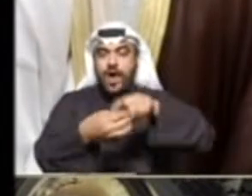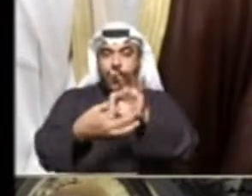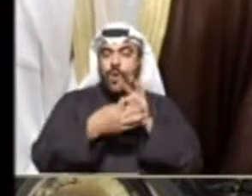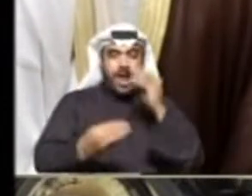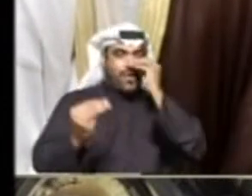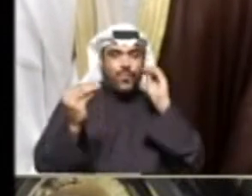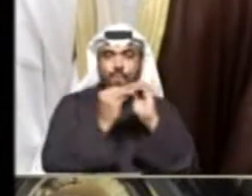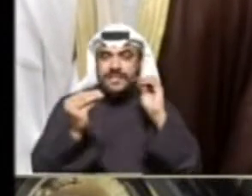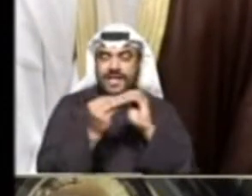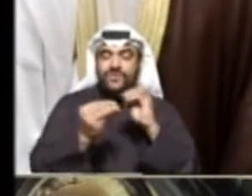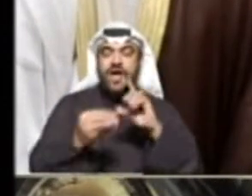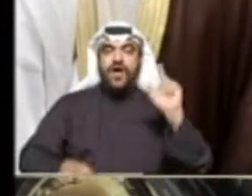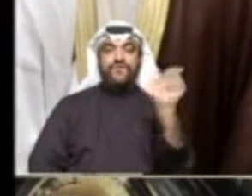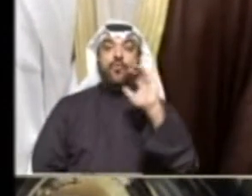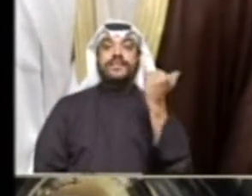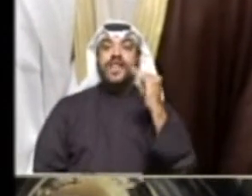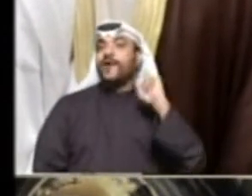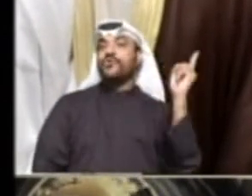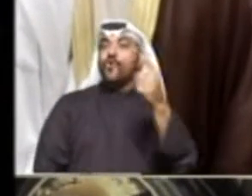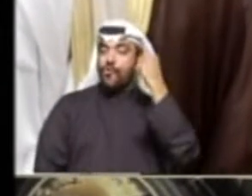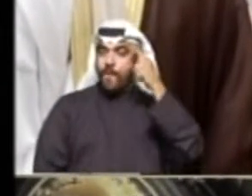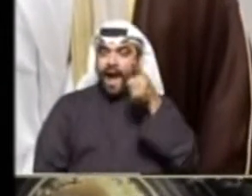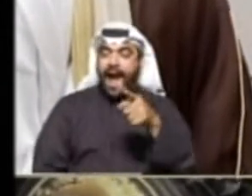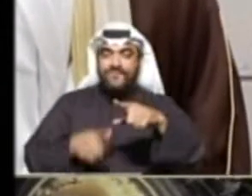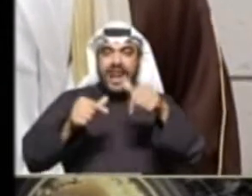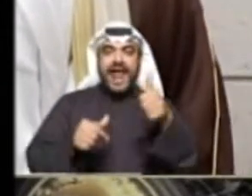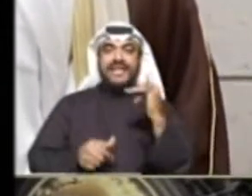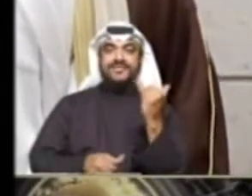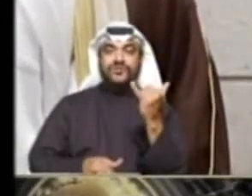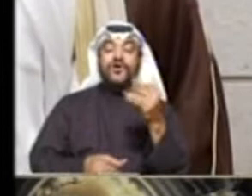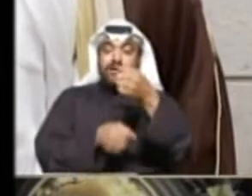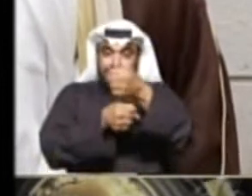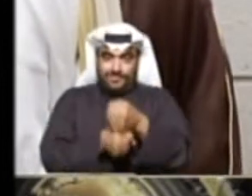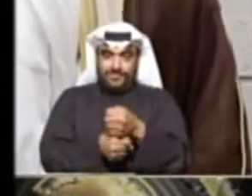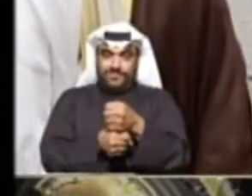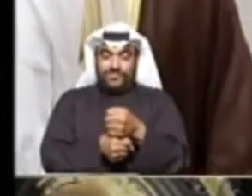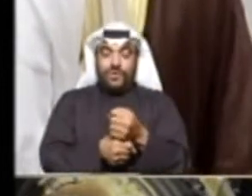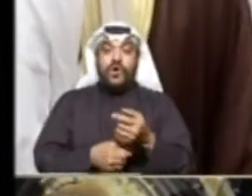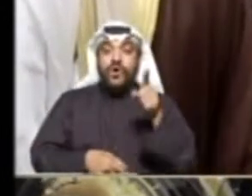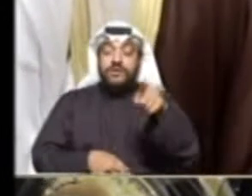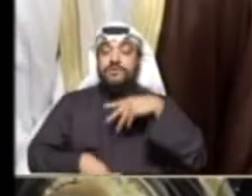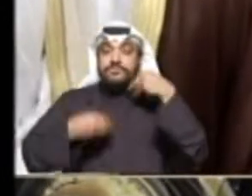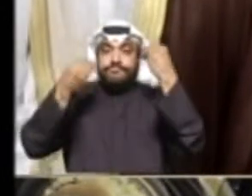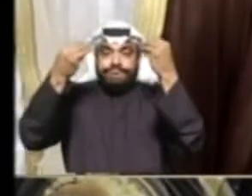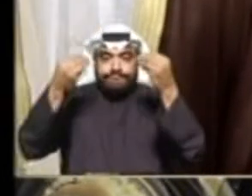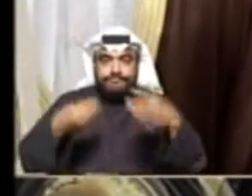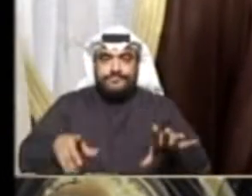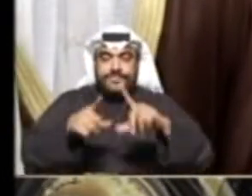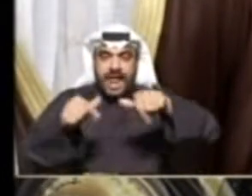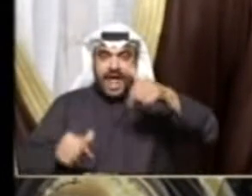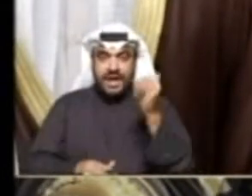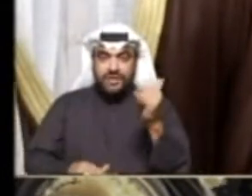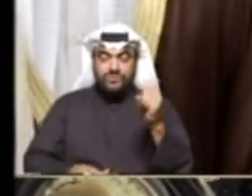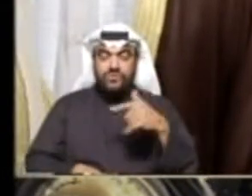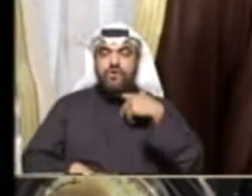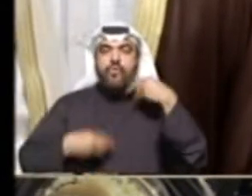البناء في الوطن العربي. وإن تصدع وانهيار مجلس التعاون